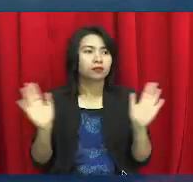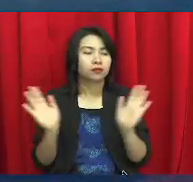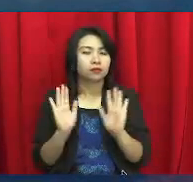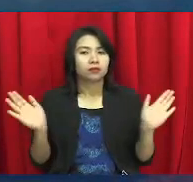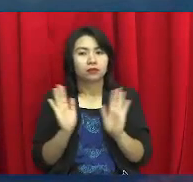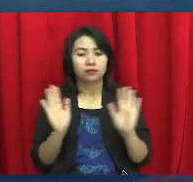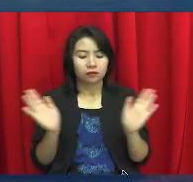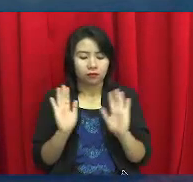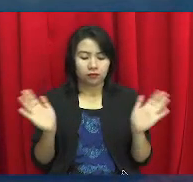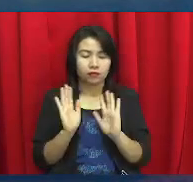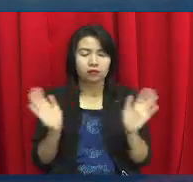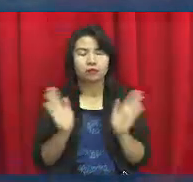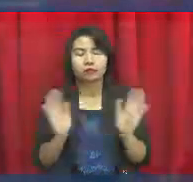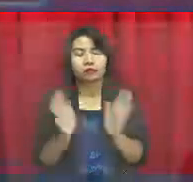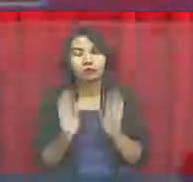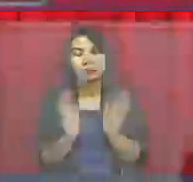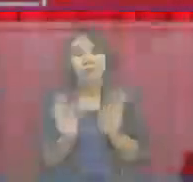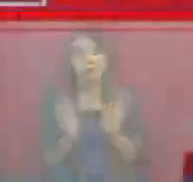Alive program.